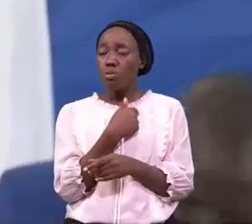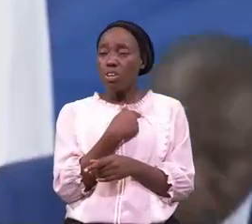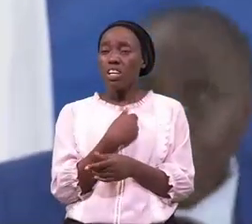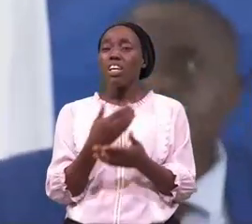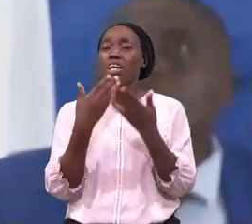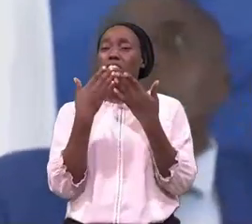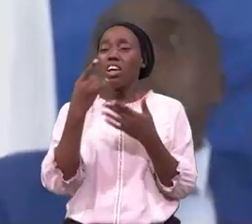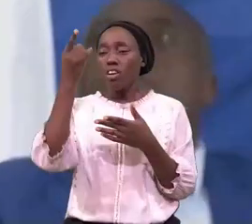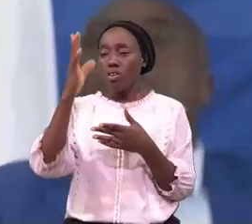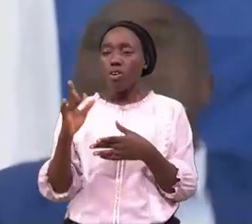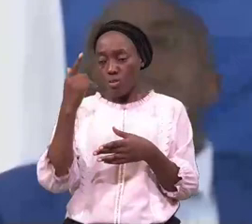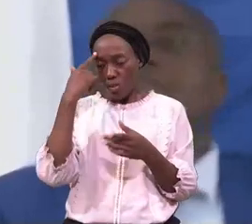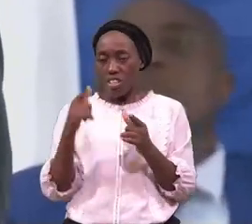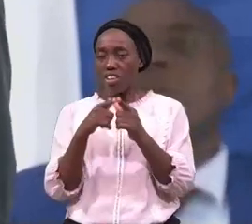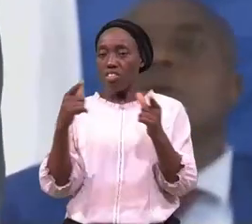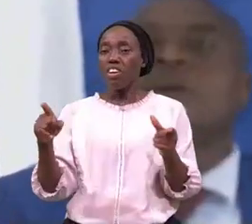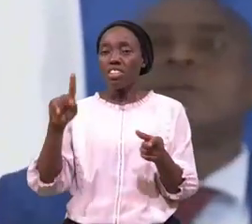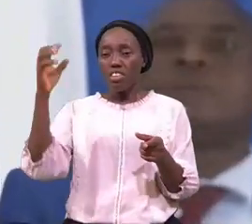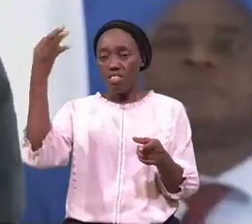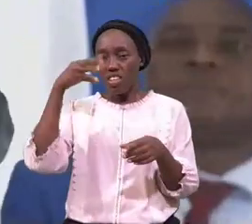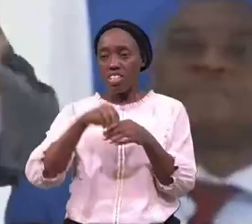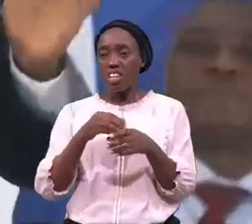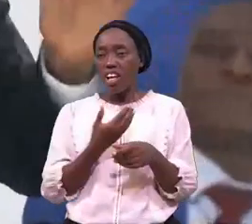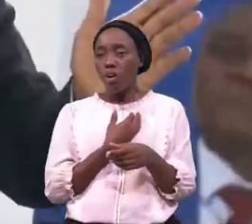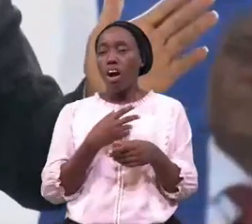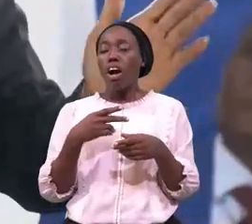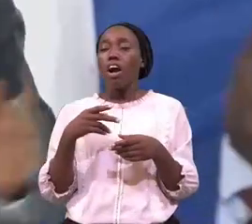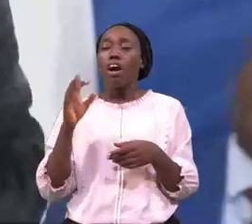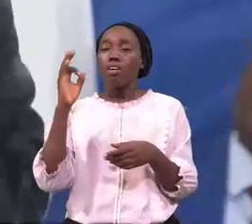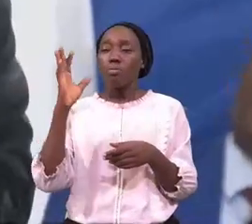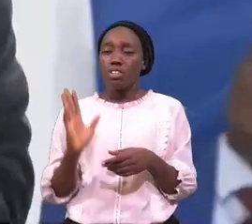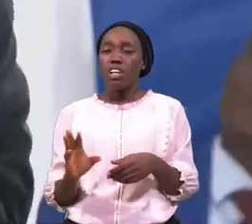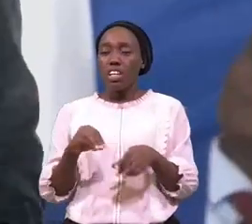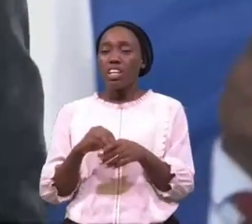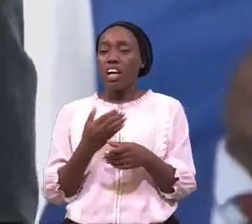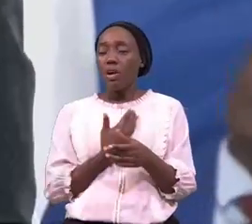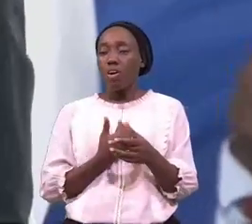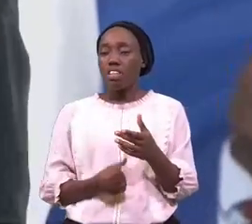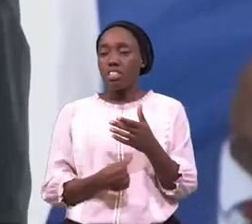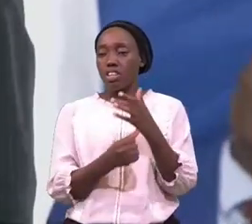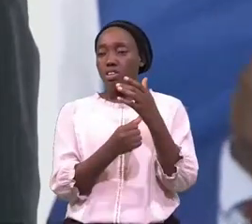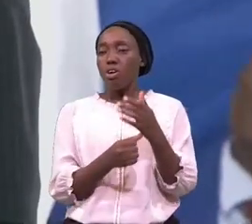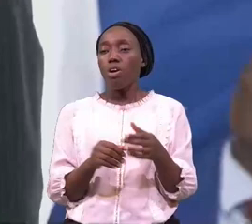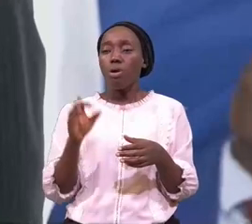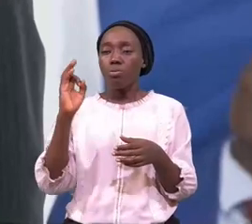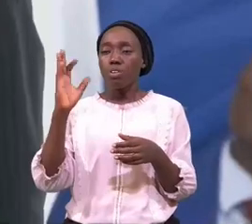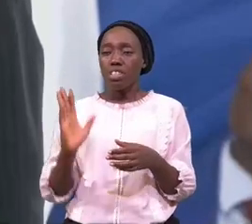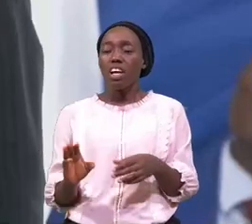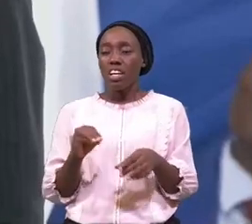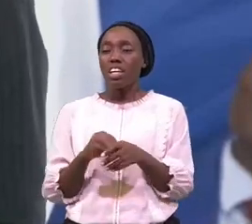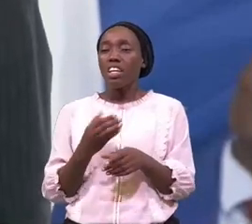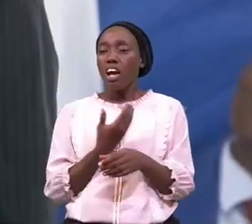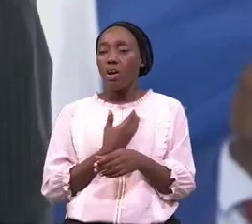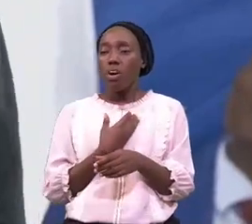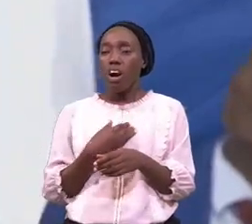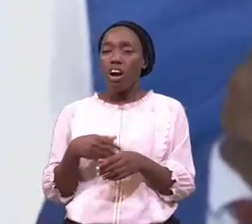Oh, certaines personnes disent, oh, nous remercions Dieu pour la grande grâce sur notre pasteur. Oh, c'est notre pasteur senior. Oh, c'est